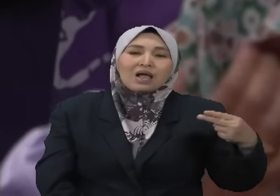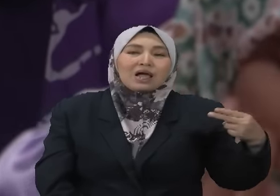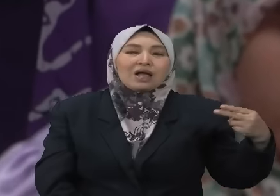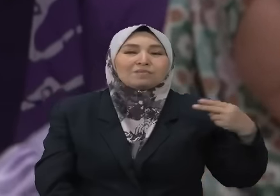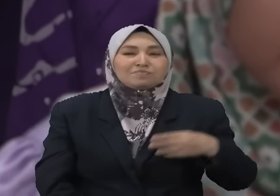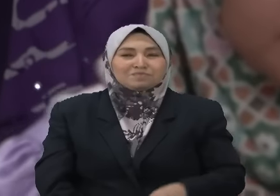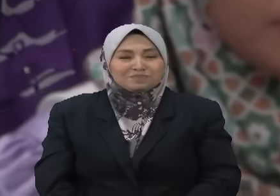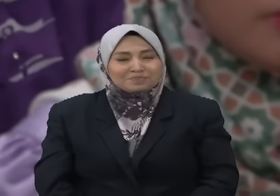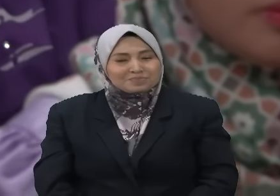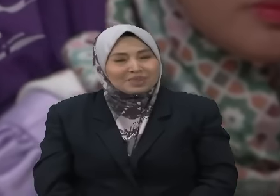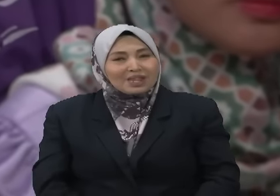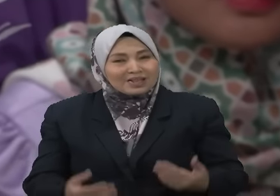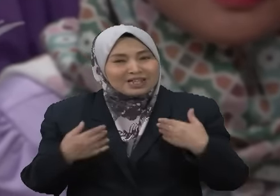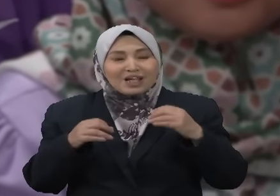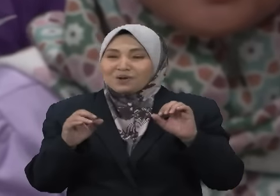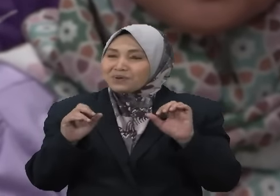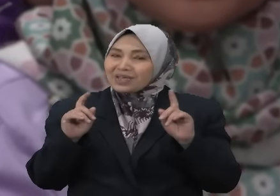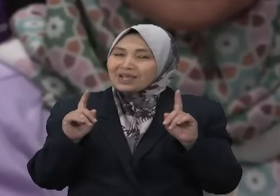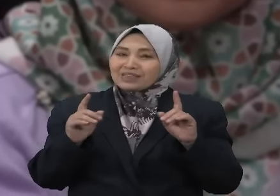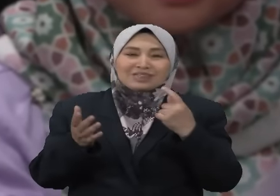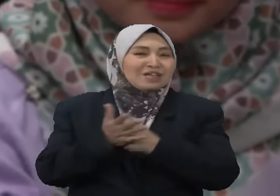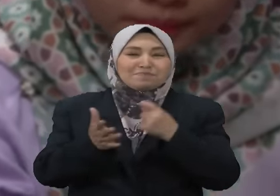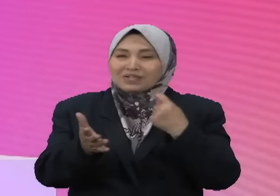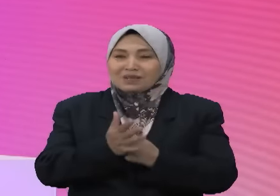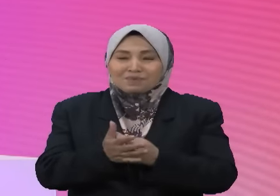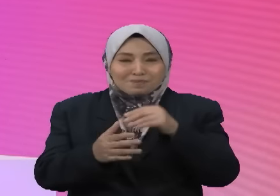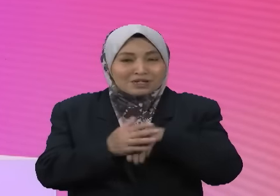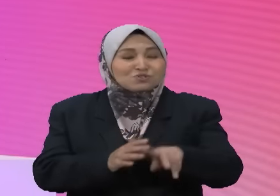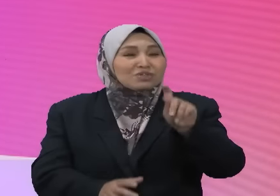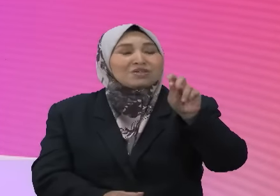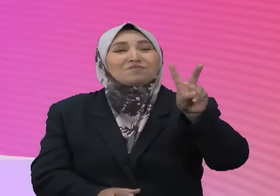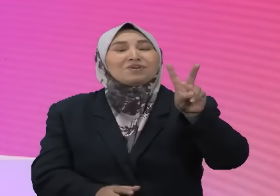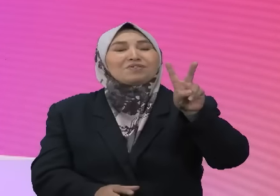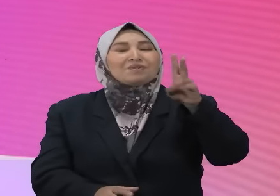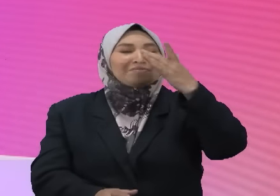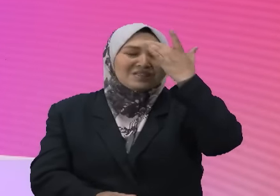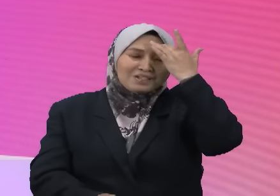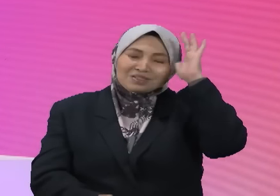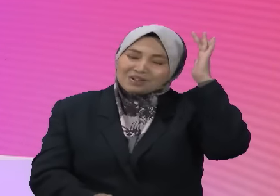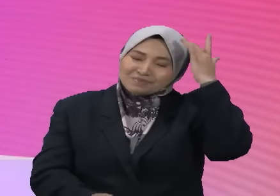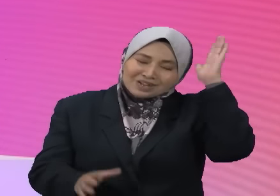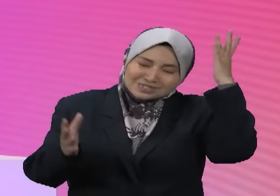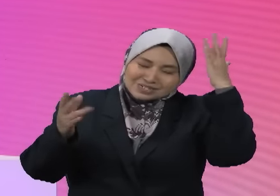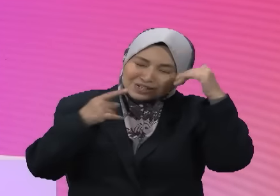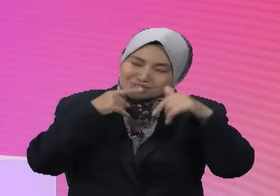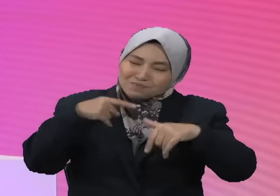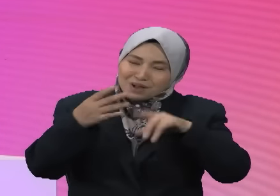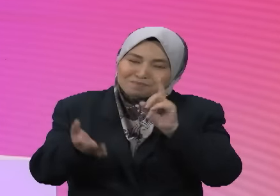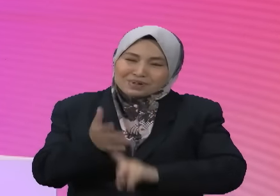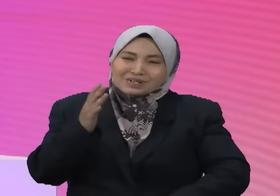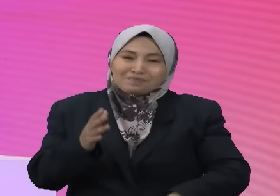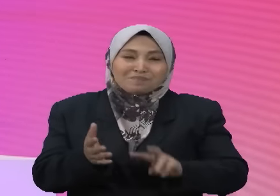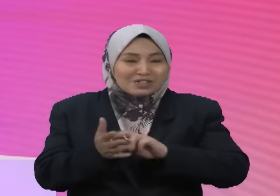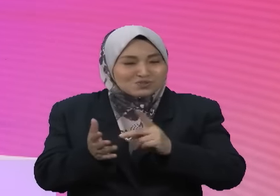mula ada yang dah okey Dah tiba-tiba masuk TV pula Allah tak tahu Nak Sebut apa kan